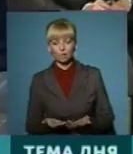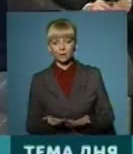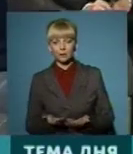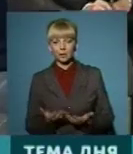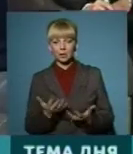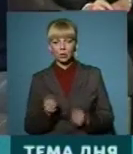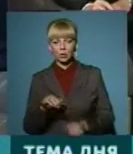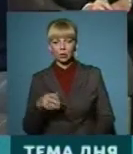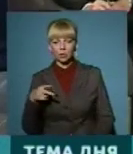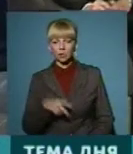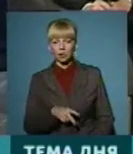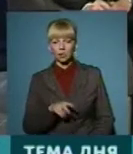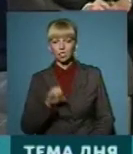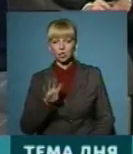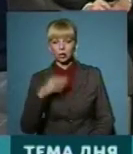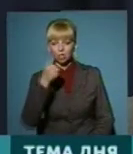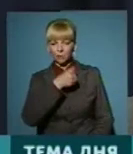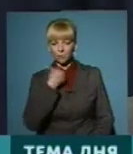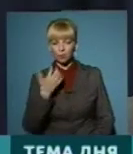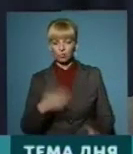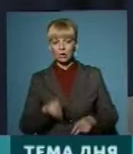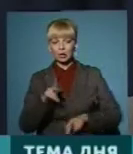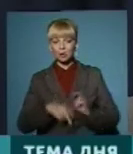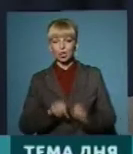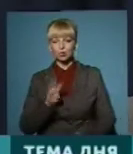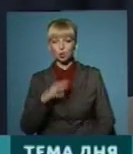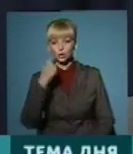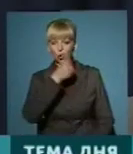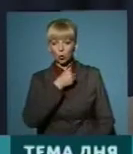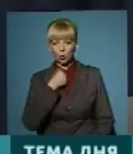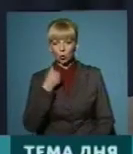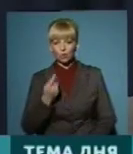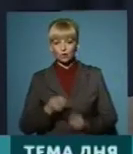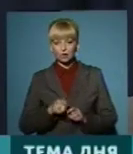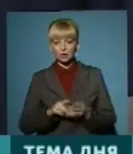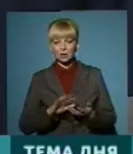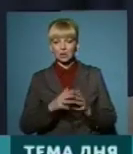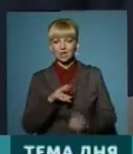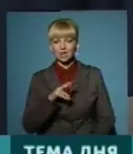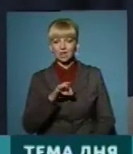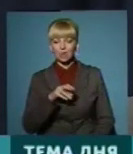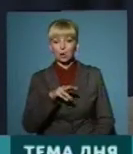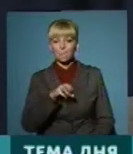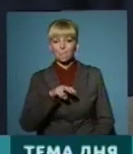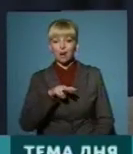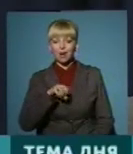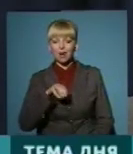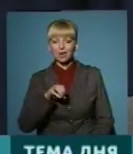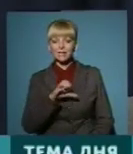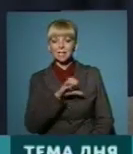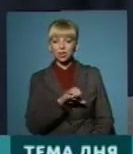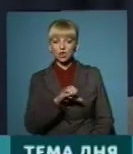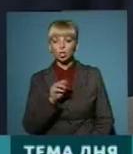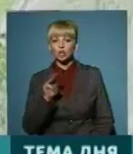ще у 2014 році, вже наприкінці 2014 року, оці села Хлівище, Малятинці, Ставчани,